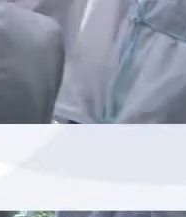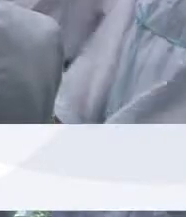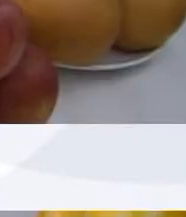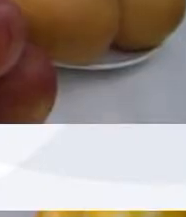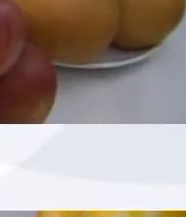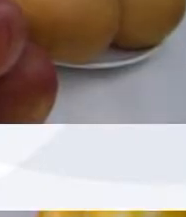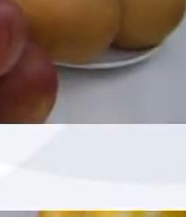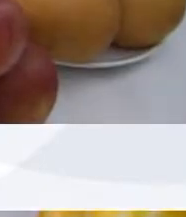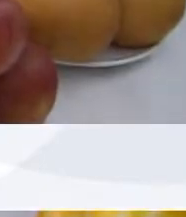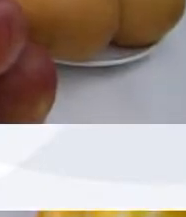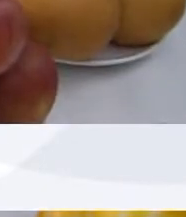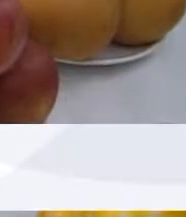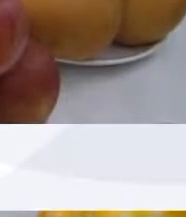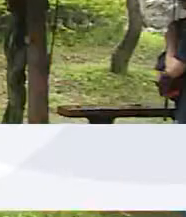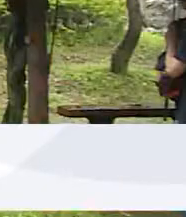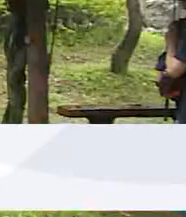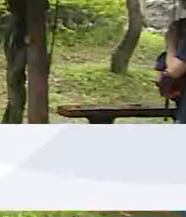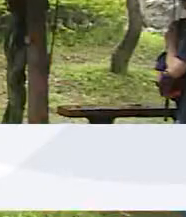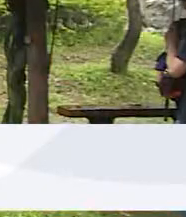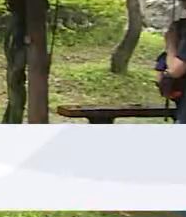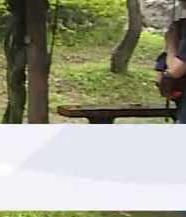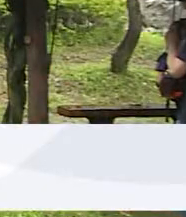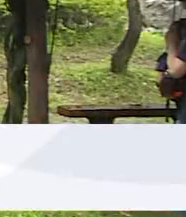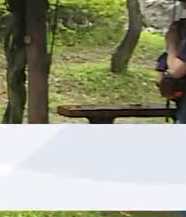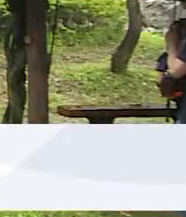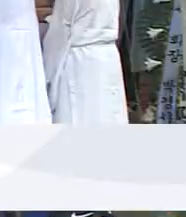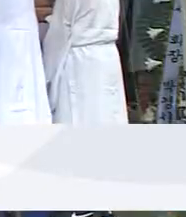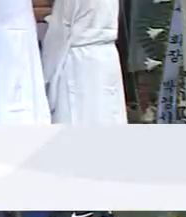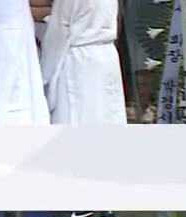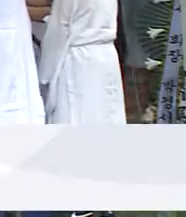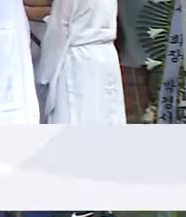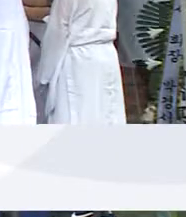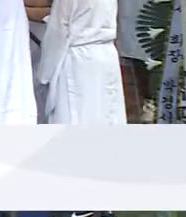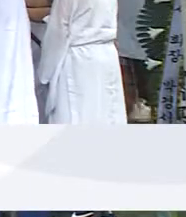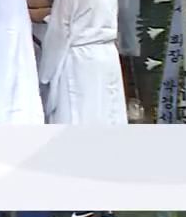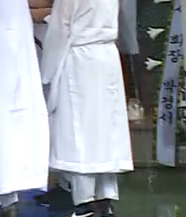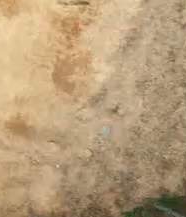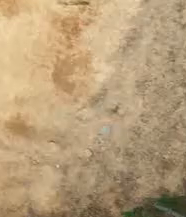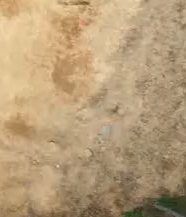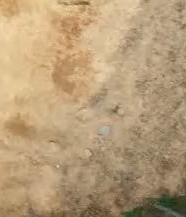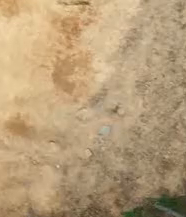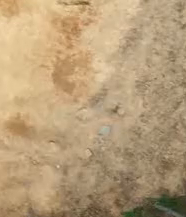2020 합천 기획평화대회와 75주기 한국인 원폭 희생자 추모제가 열렸습니다.